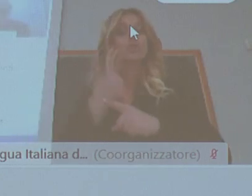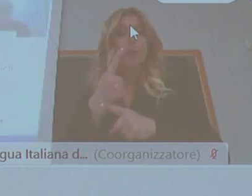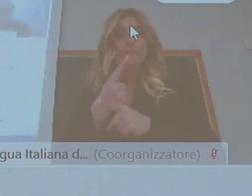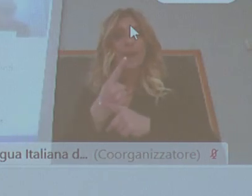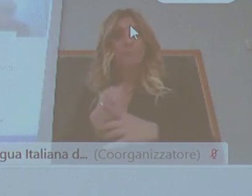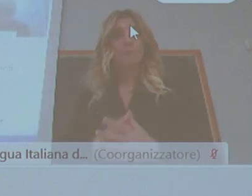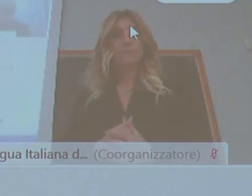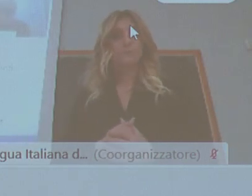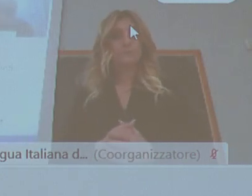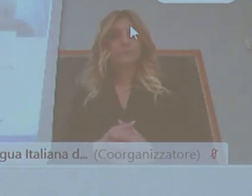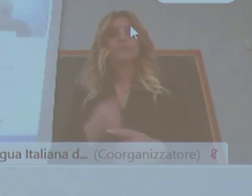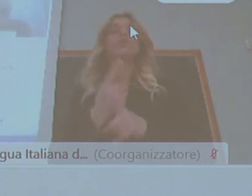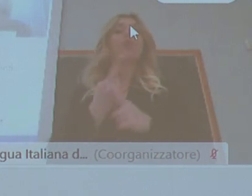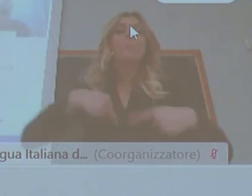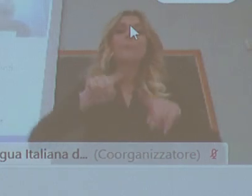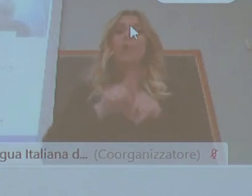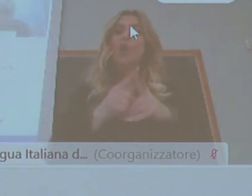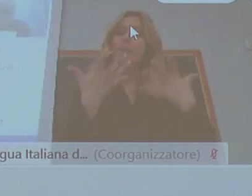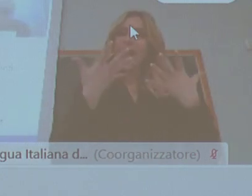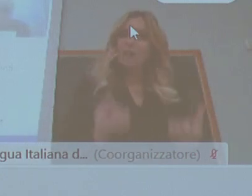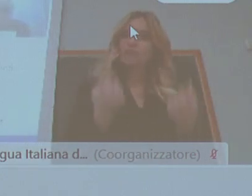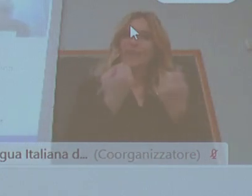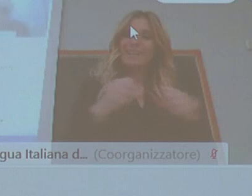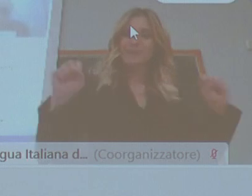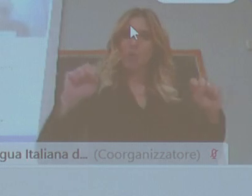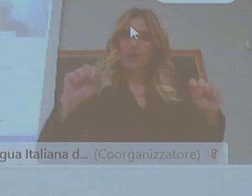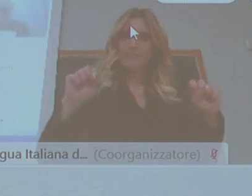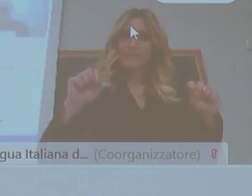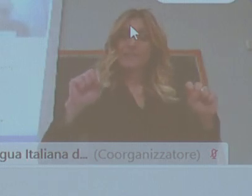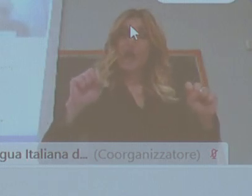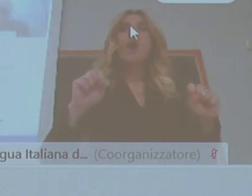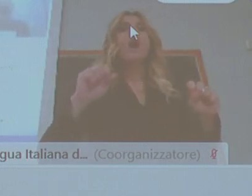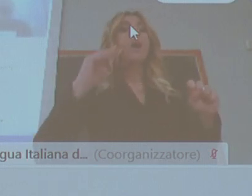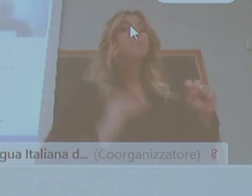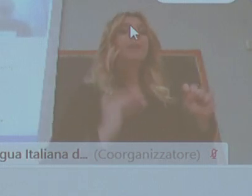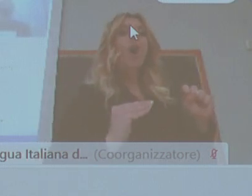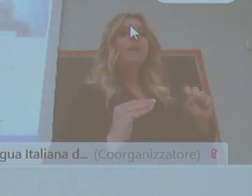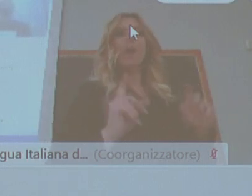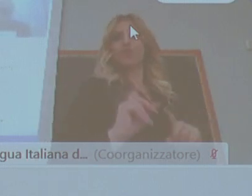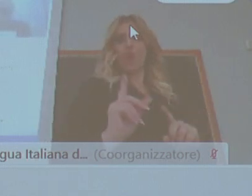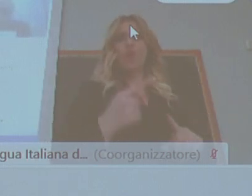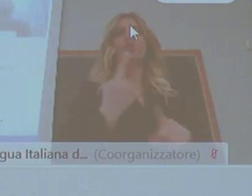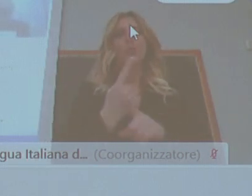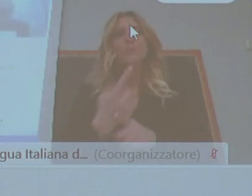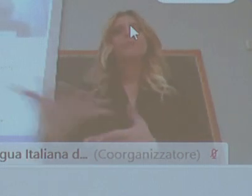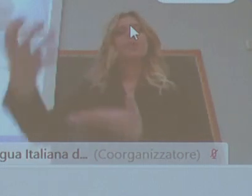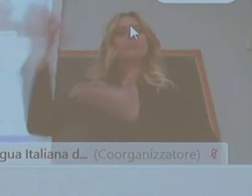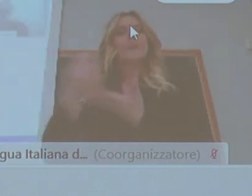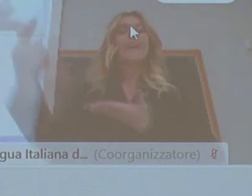Dobbiamo quindi non accettare la democrazia come il minore dei mali, ma rimettere al centro le sue